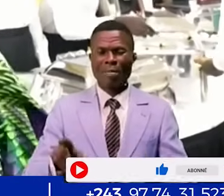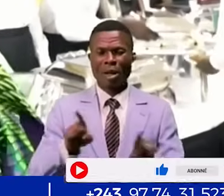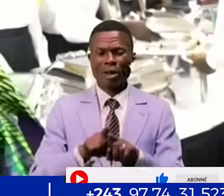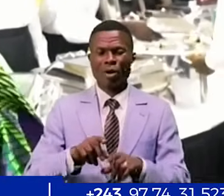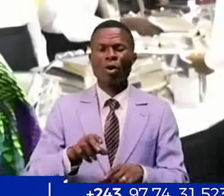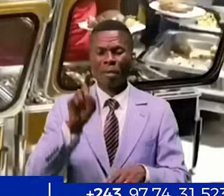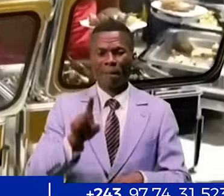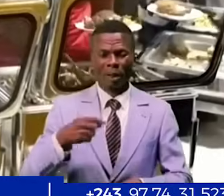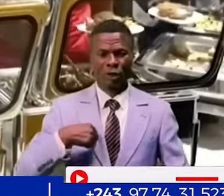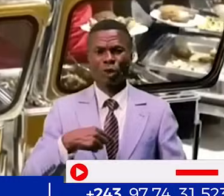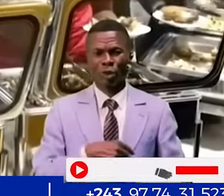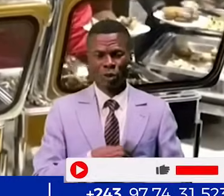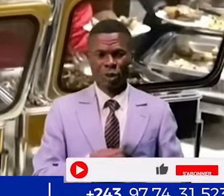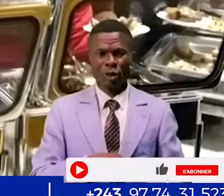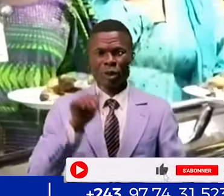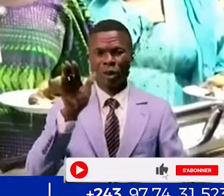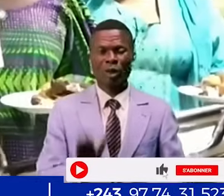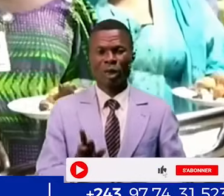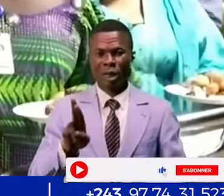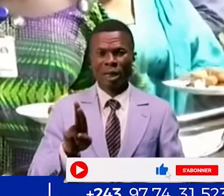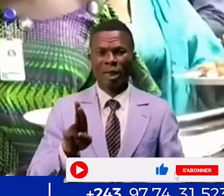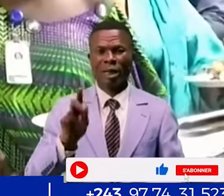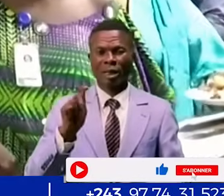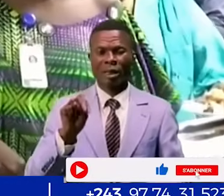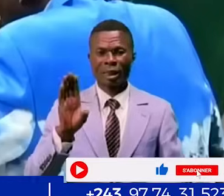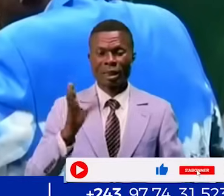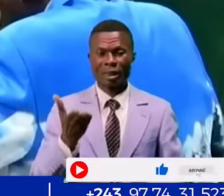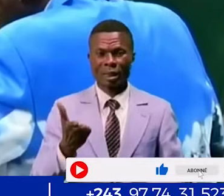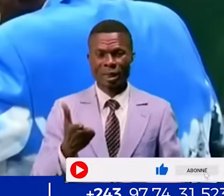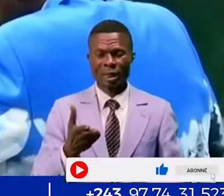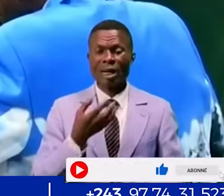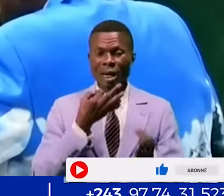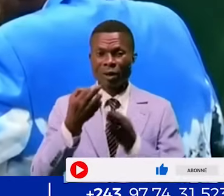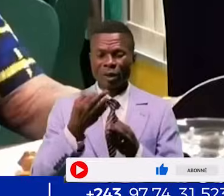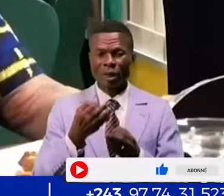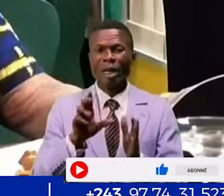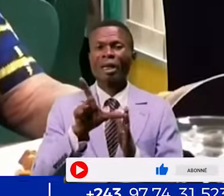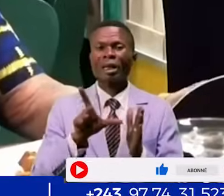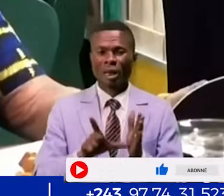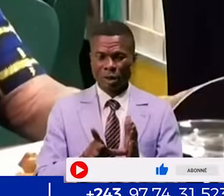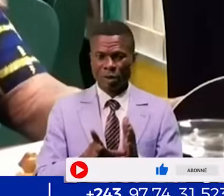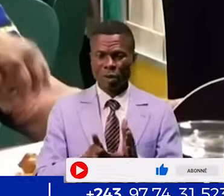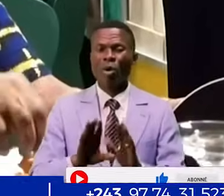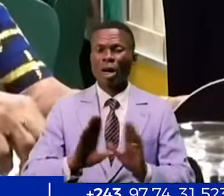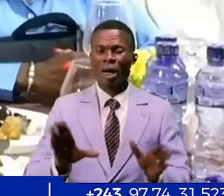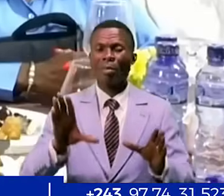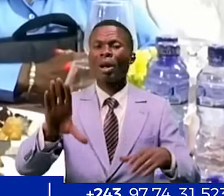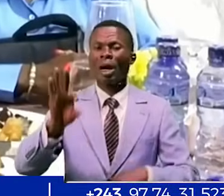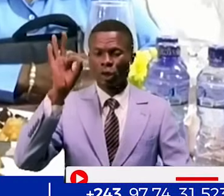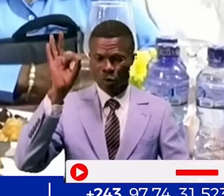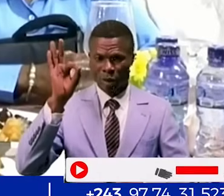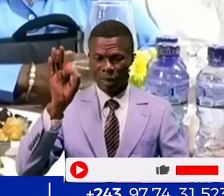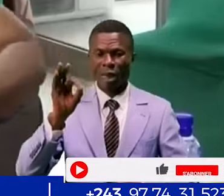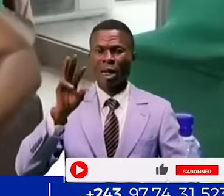nos attentes. Le DG de la RTNC a à cette occasion souligné les critères qui ont milité au choix du restaurant